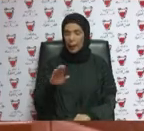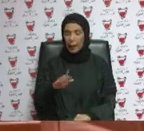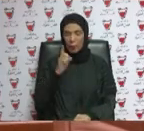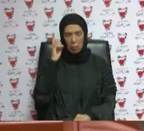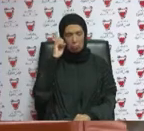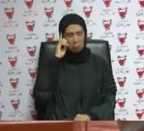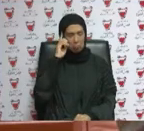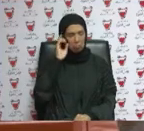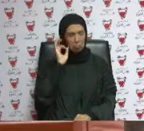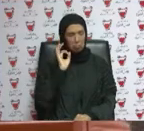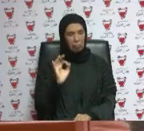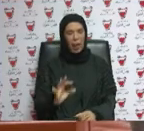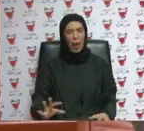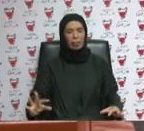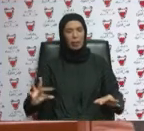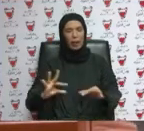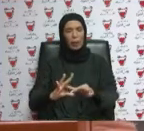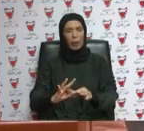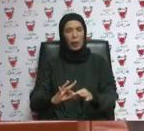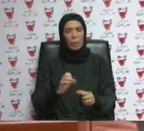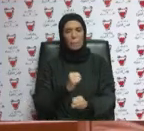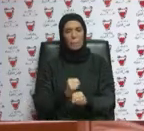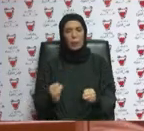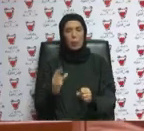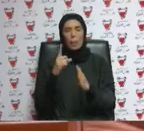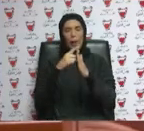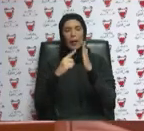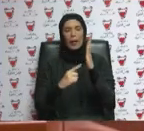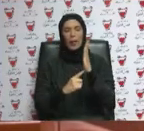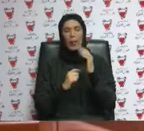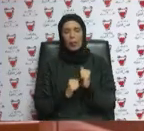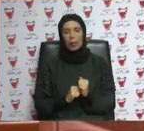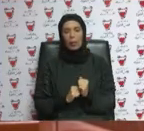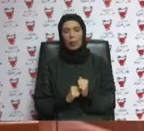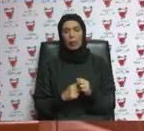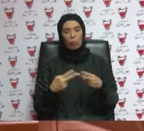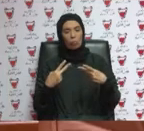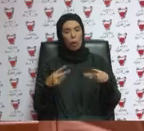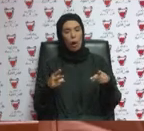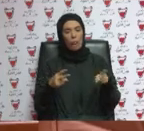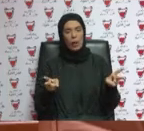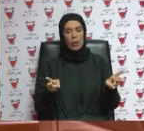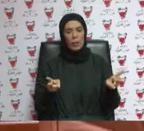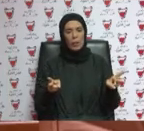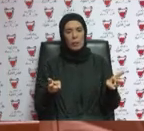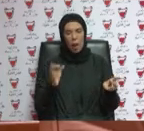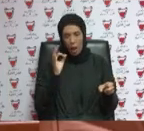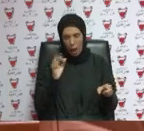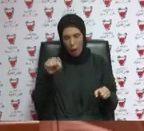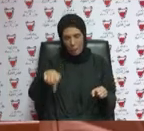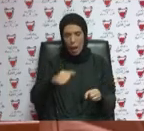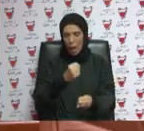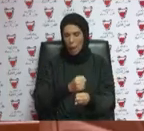متفق تماما مع هذا المشروع بقانون الذي يجب أن يحصل على الموافقة ويدخل حيز التنفيذ.